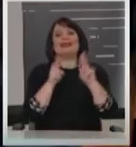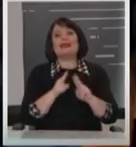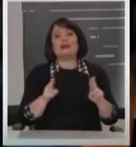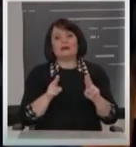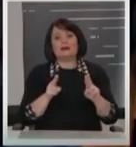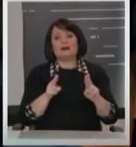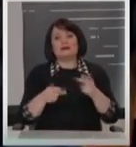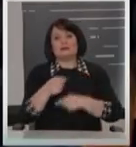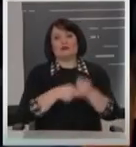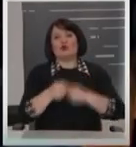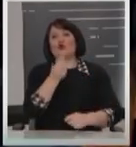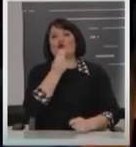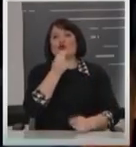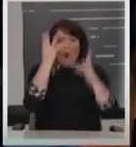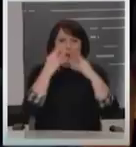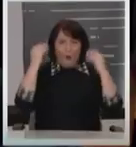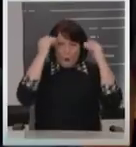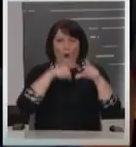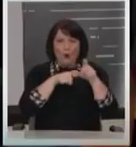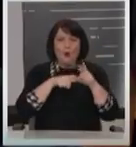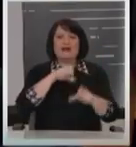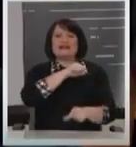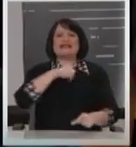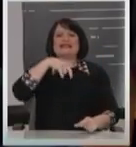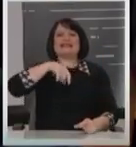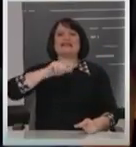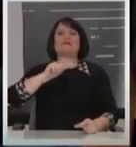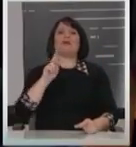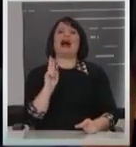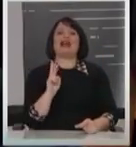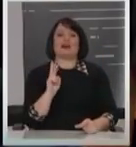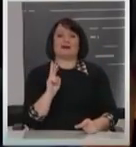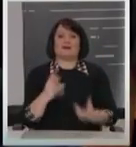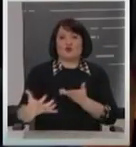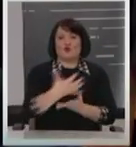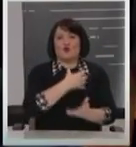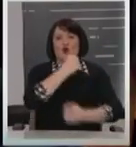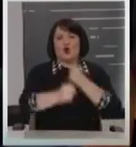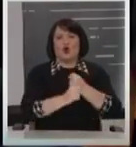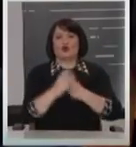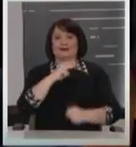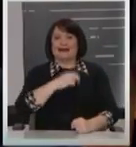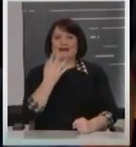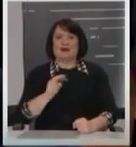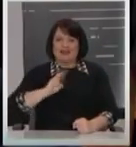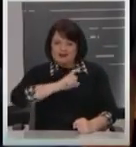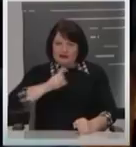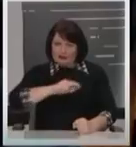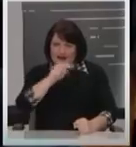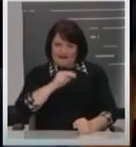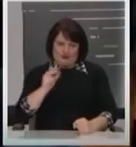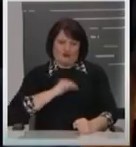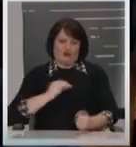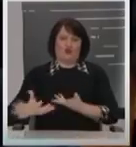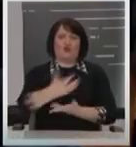εμπόριο τροφίμων, η Ολλανδική εταιρεία Spar, η οποία έχει τζίρο ετήσιο 35 δισεκατομμύρια ευρώ,